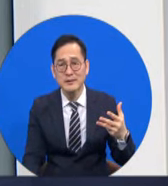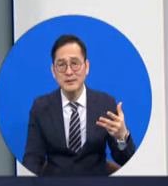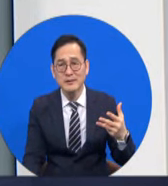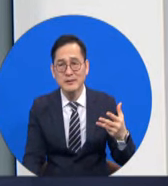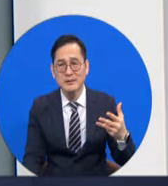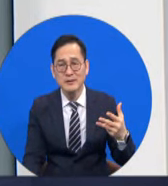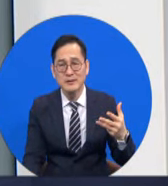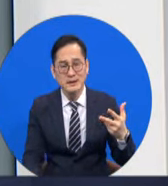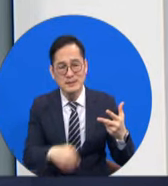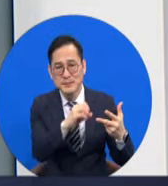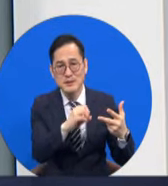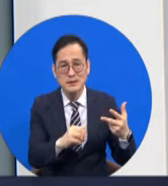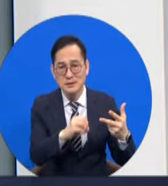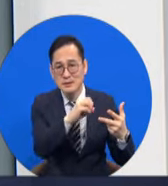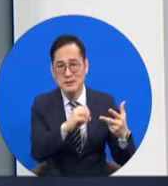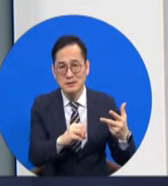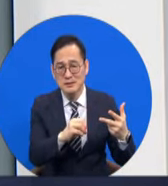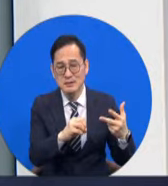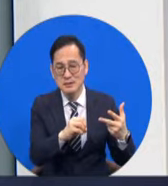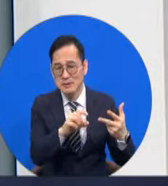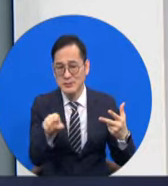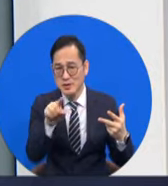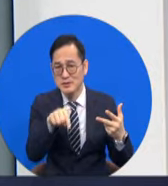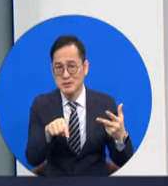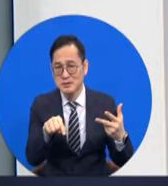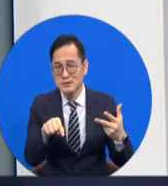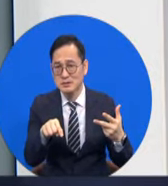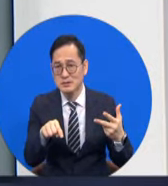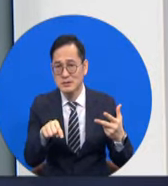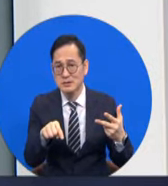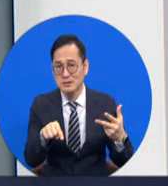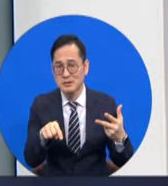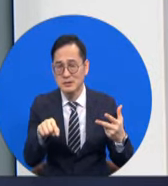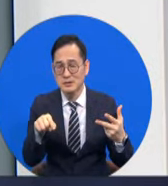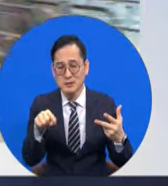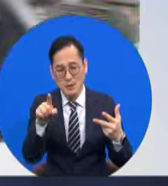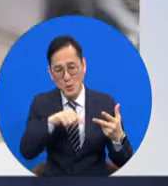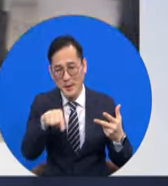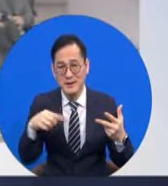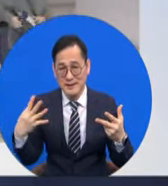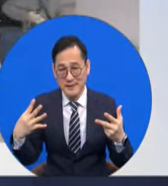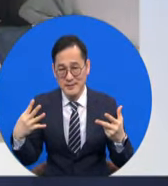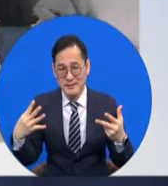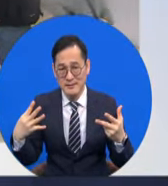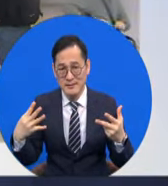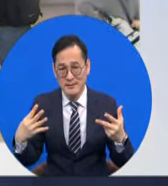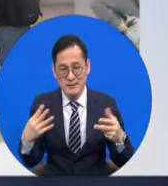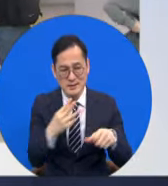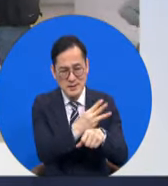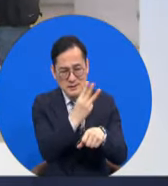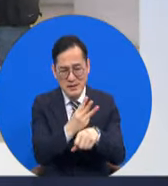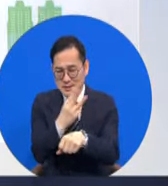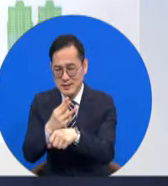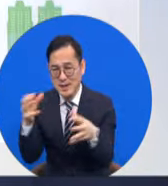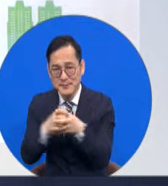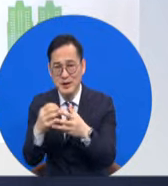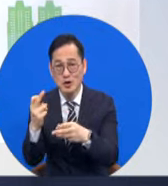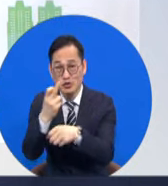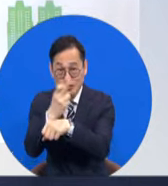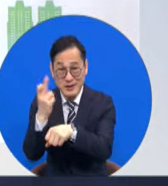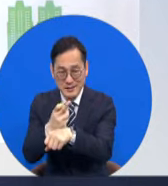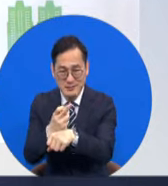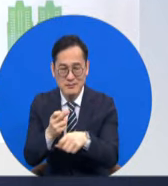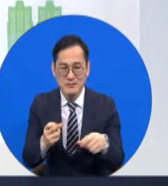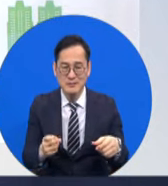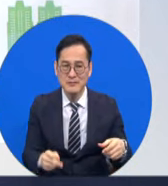잡으면 28%인데 물론 이제 아침 시간이고 저 같은 경우는 본 투표했는데요. 아침에 이제 돌직구